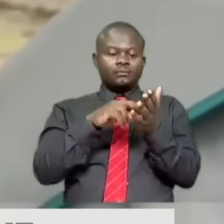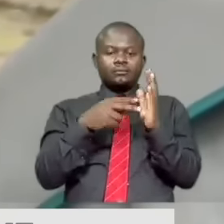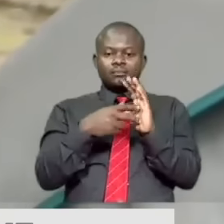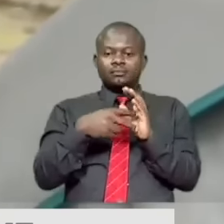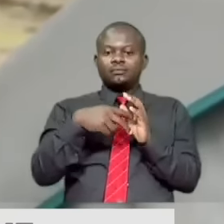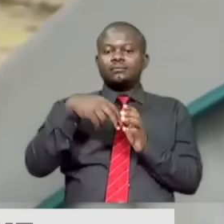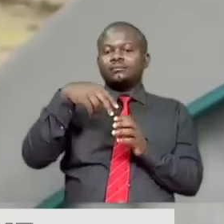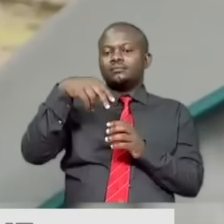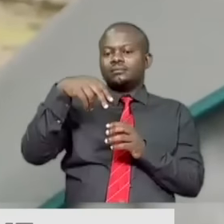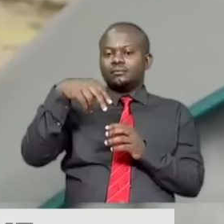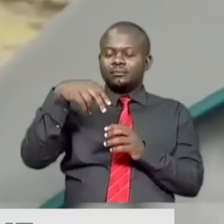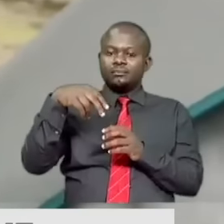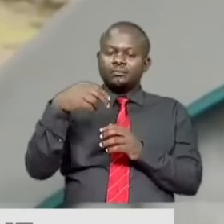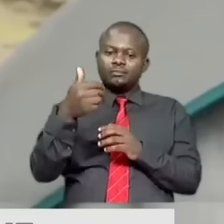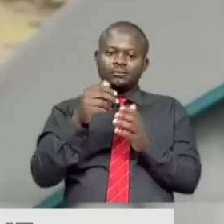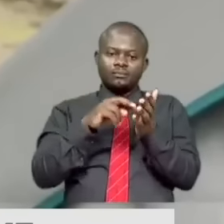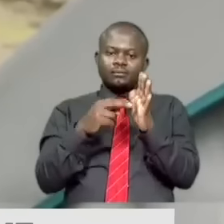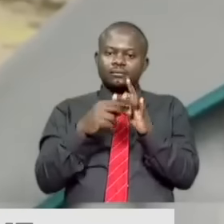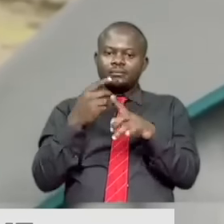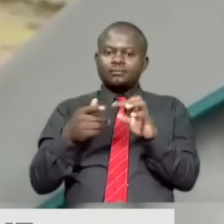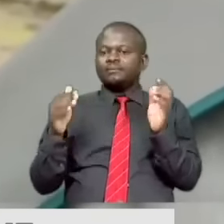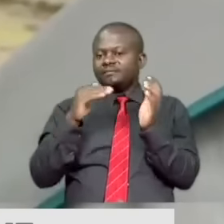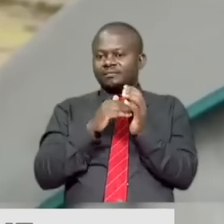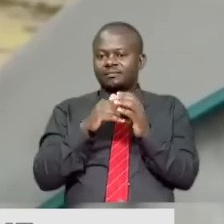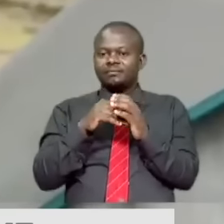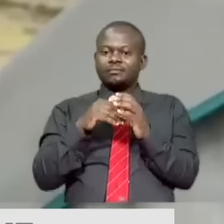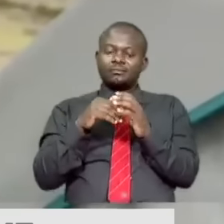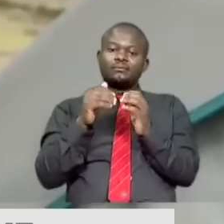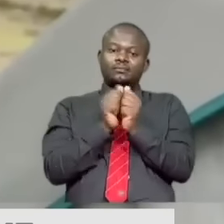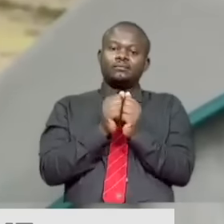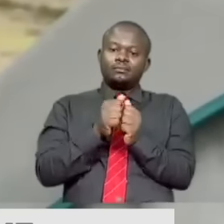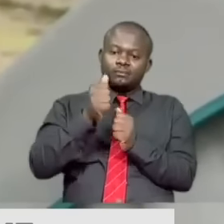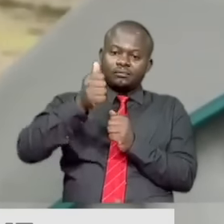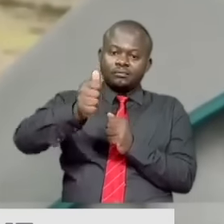Beyond Gorillas Experience. Hari 10 muri bo